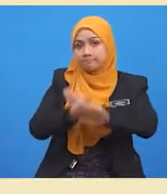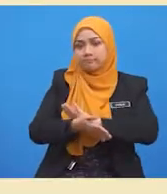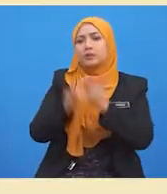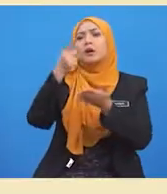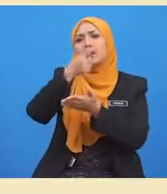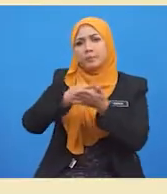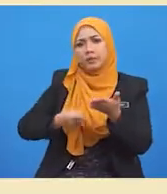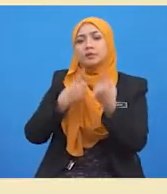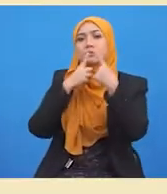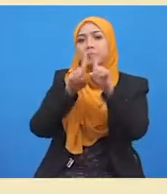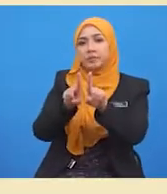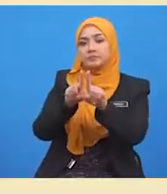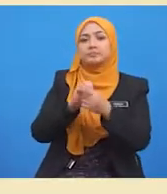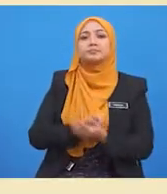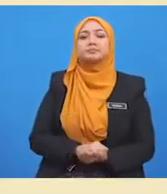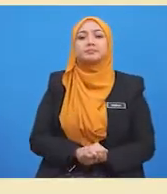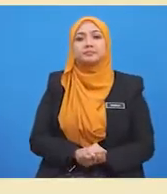yang ketiga